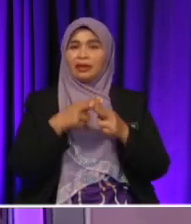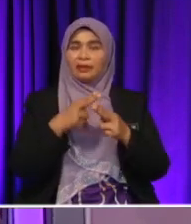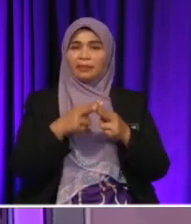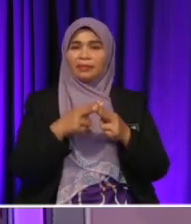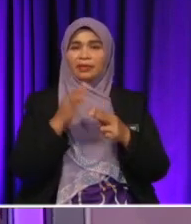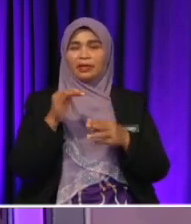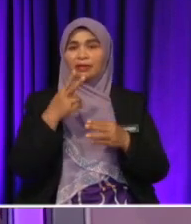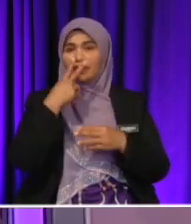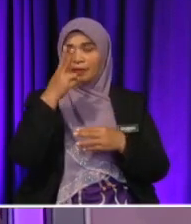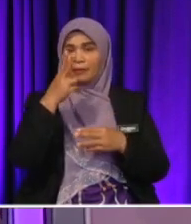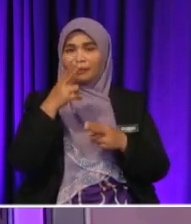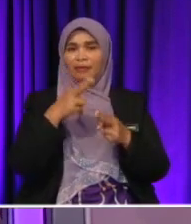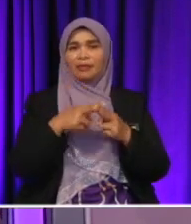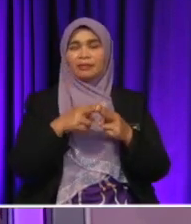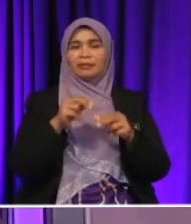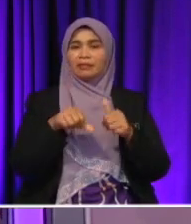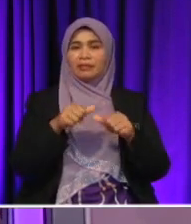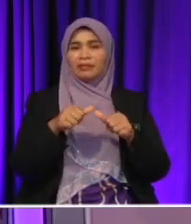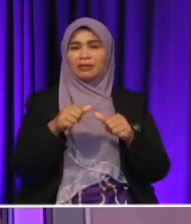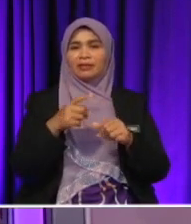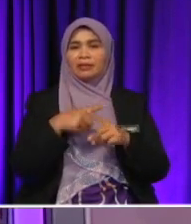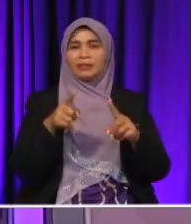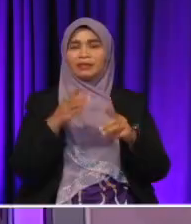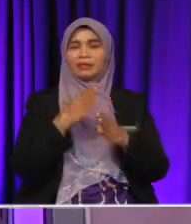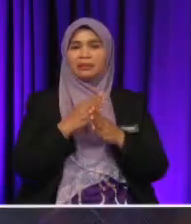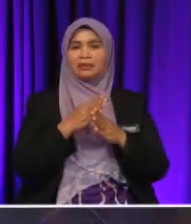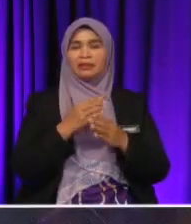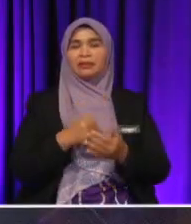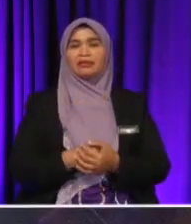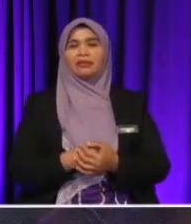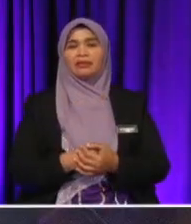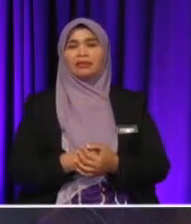yang nampak jenamu sayang TV tapi sebenarnya senang jika ingin